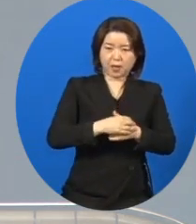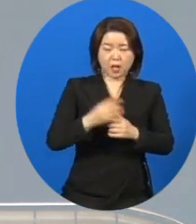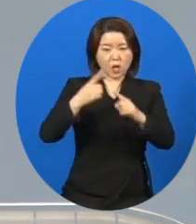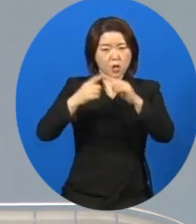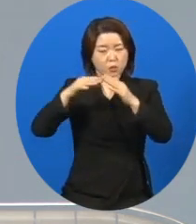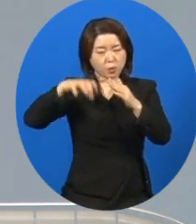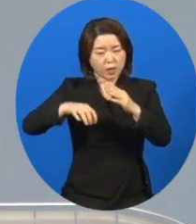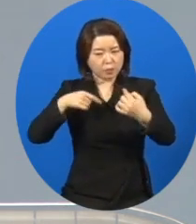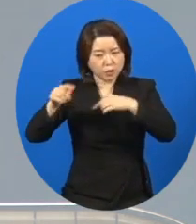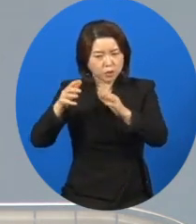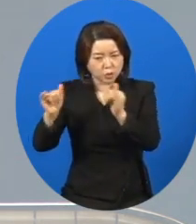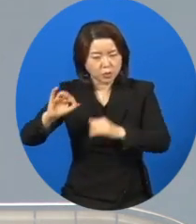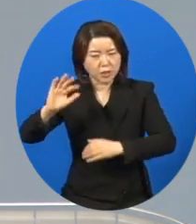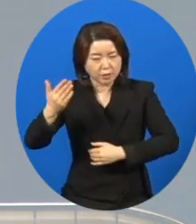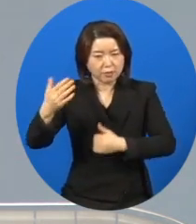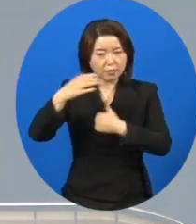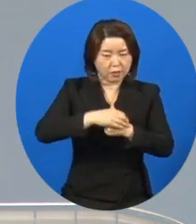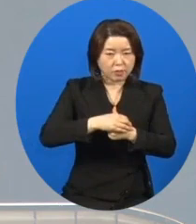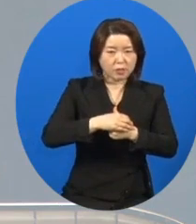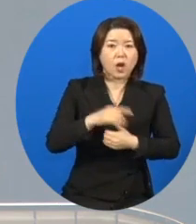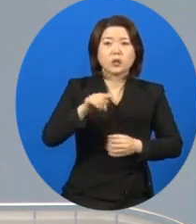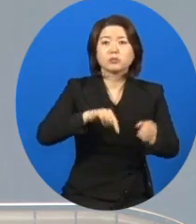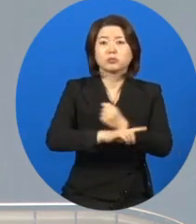되었다, 무슨 뜻이죠?